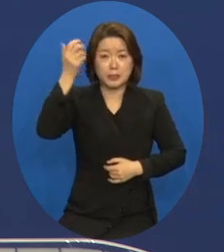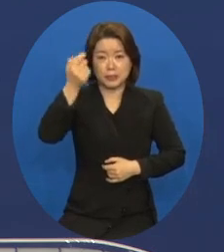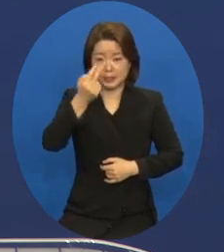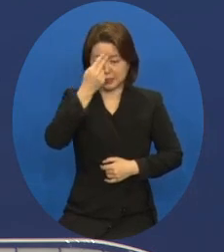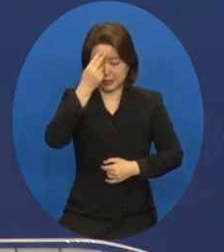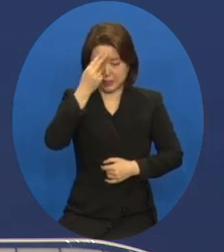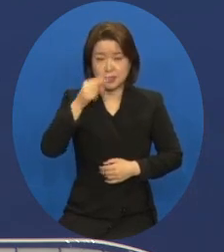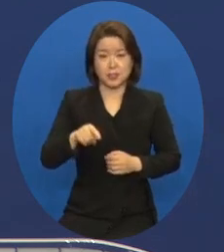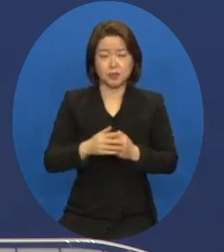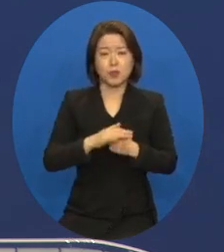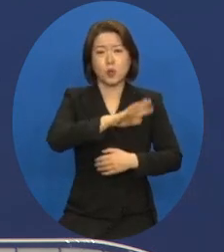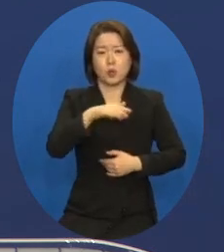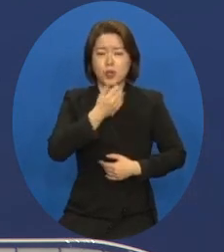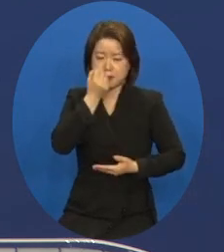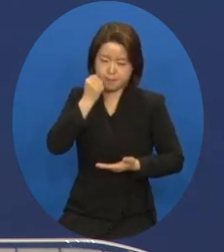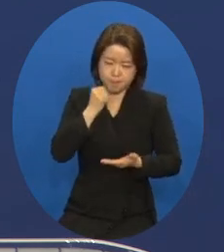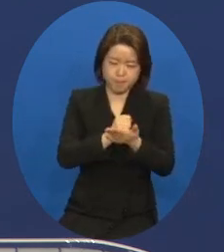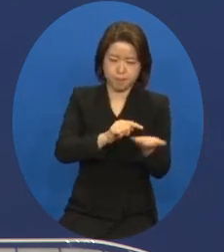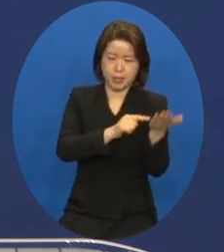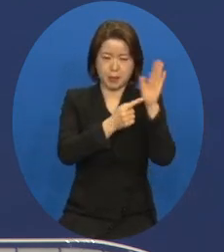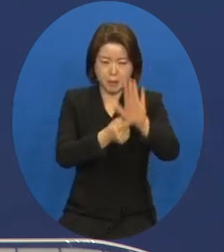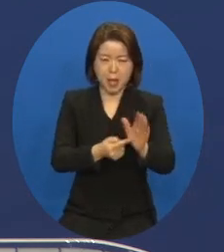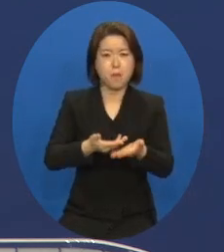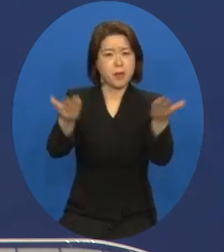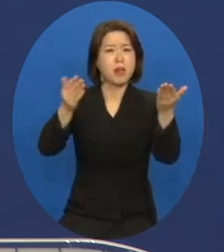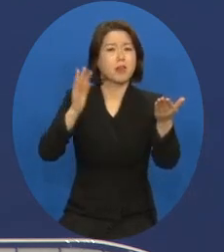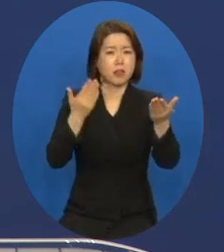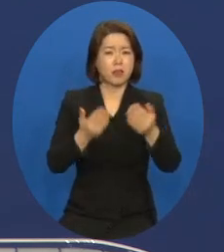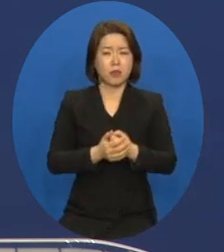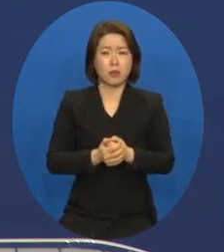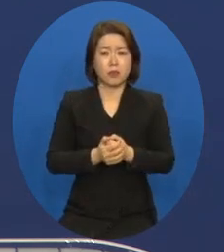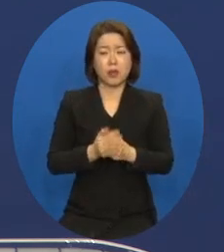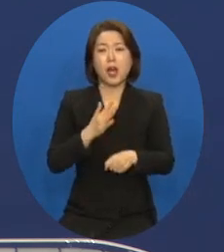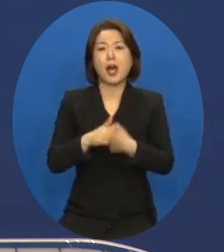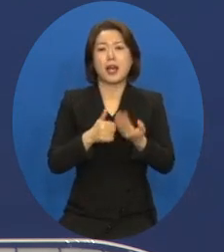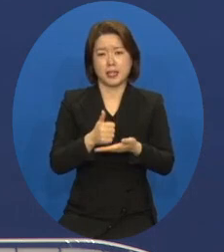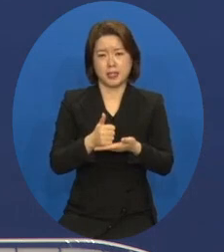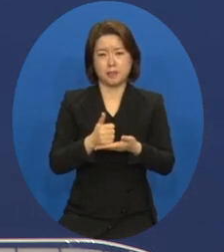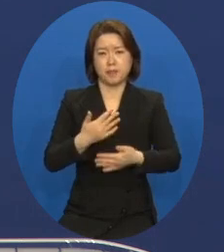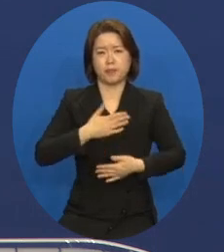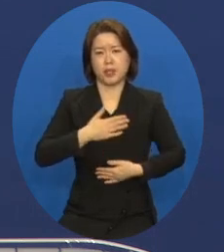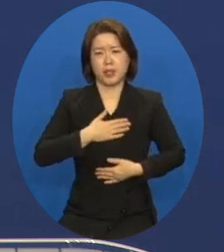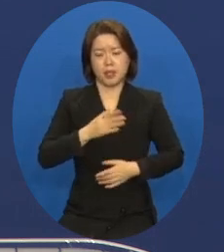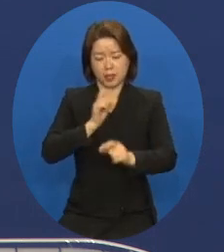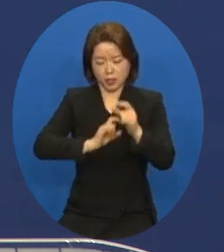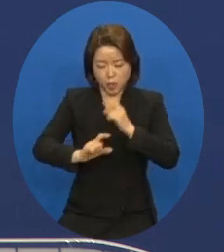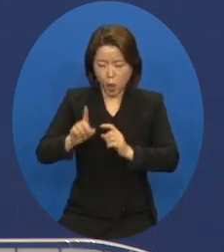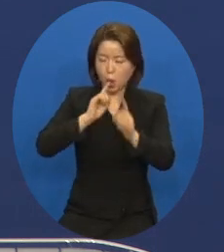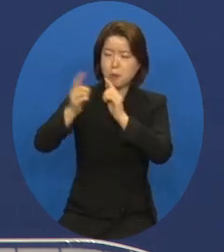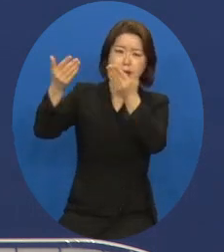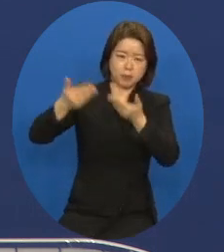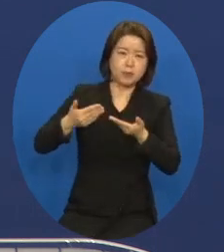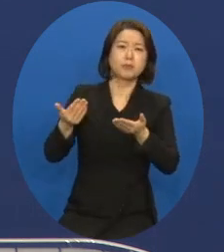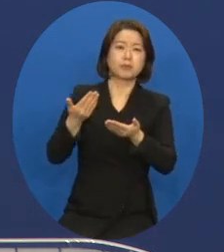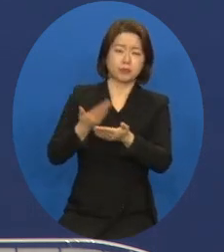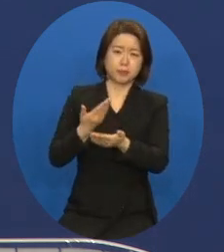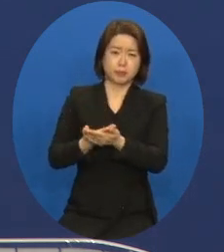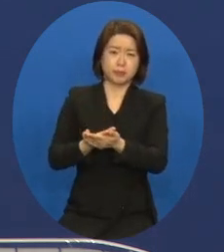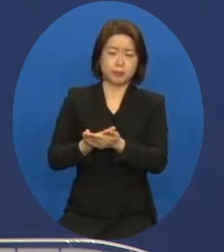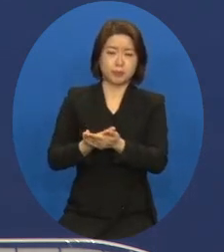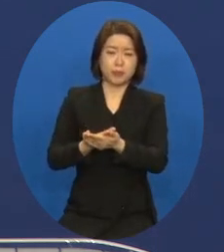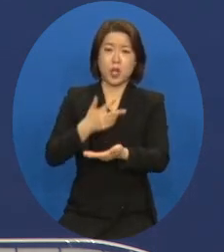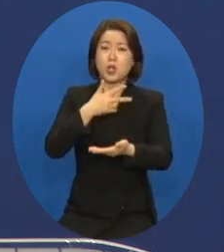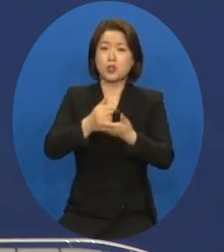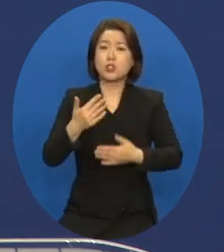우리가 합당한 반응을 보이 10시 다 하나님 나에게 더 말씀해 주세요 주님